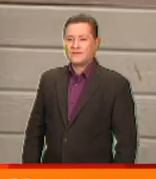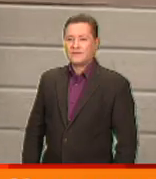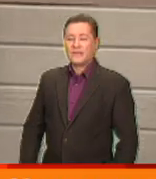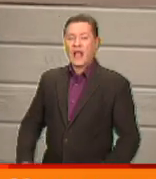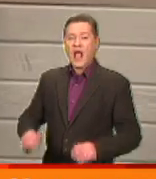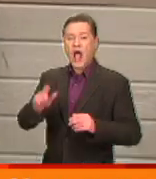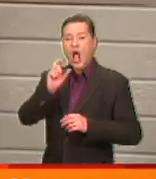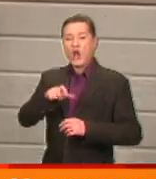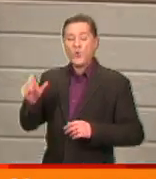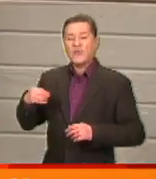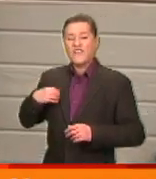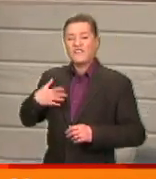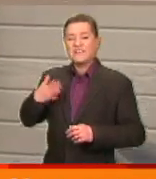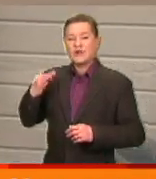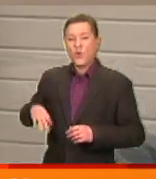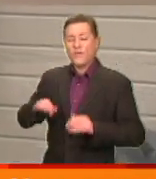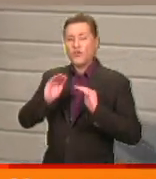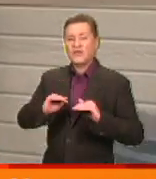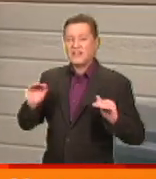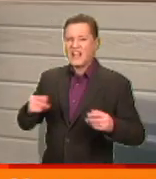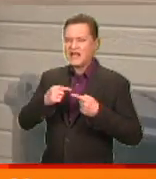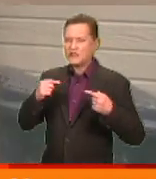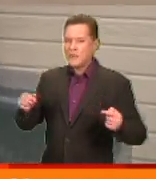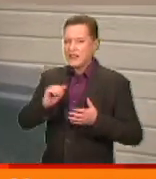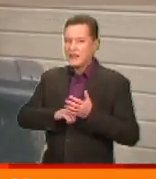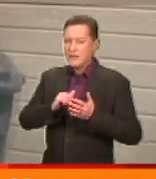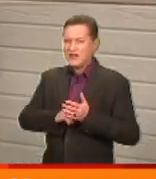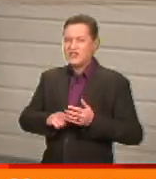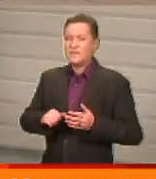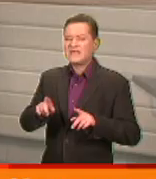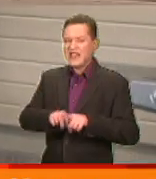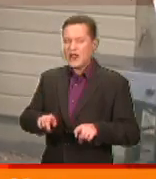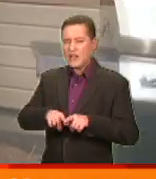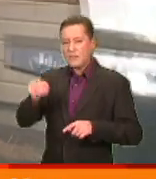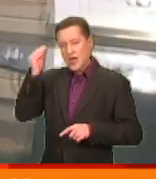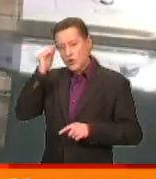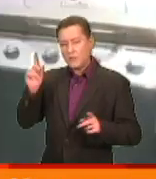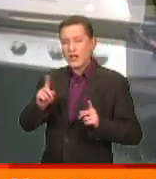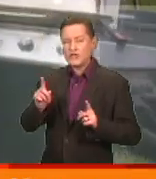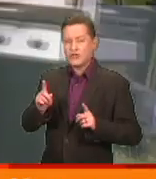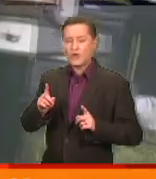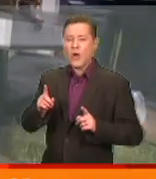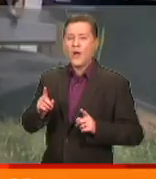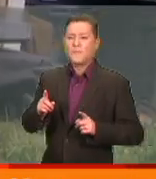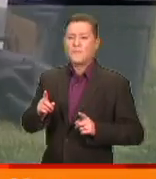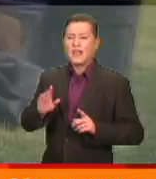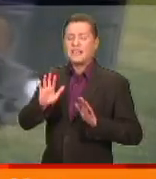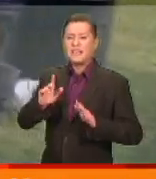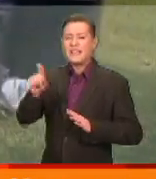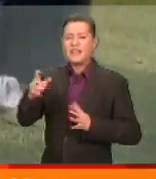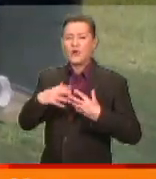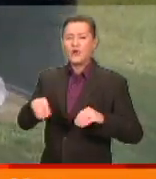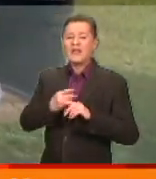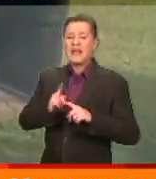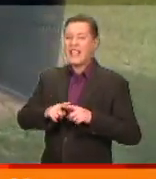Люди всиновлюють дітей з різноманітних причин. І дуже стереотипна думка, що приймають сиріт лише ті родини, які не можуть